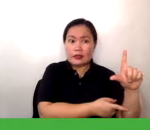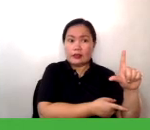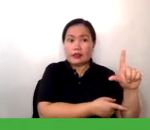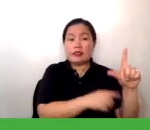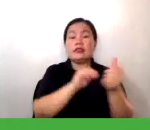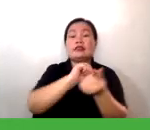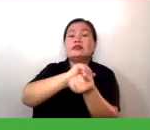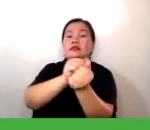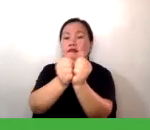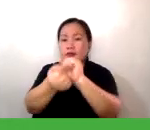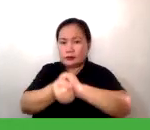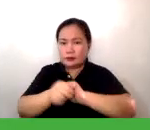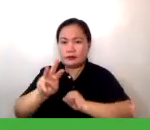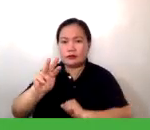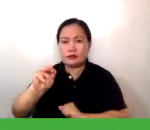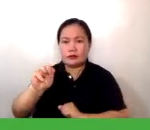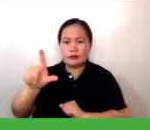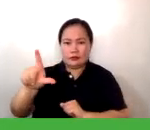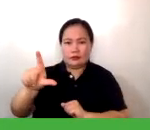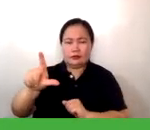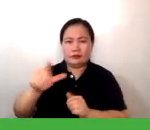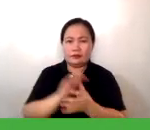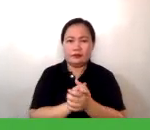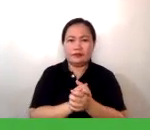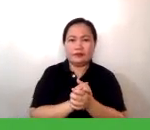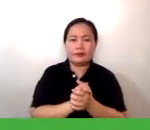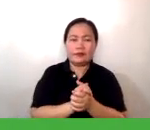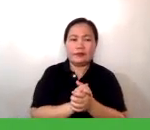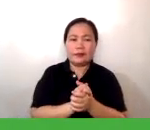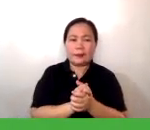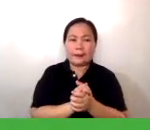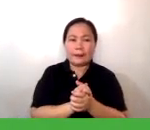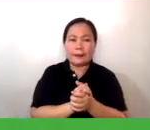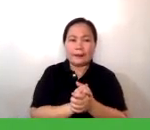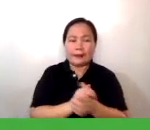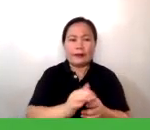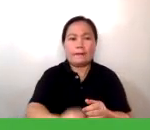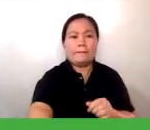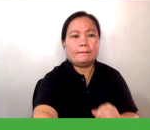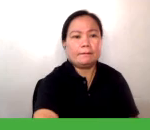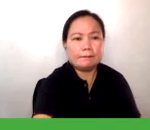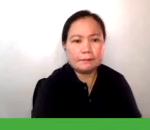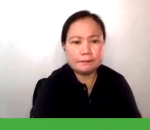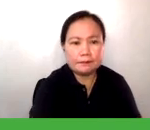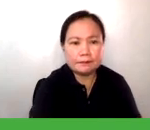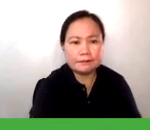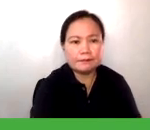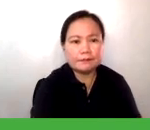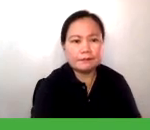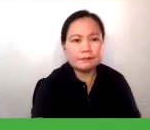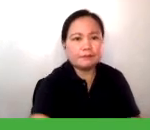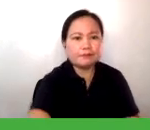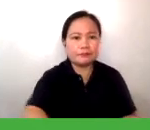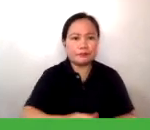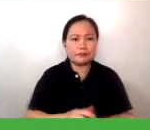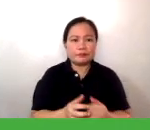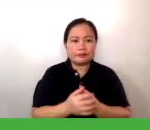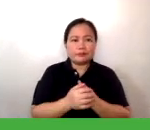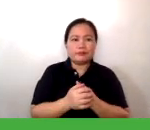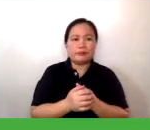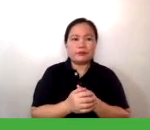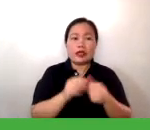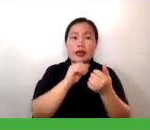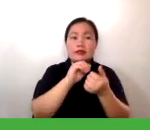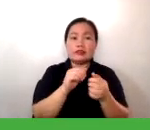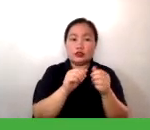gagawin, since naka-liter ito, kailangan gawin mo siyang ml. Kasi ang capacity lang ng baso ay ml